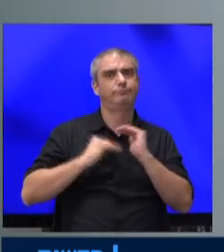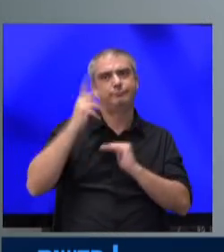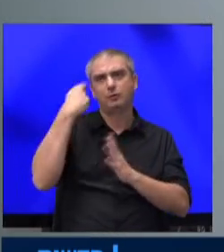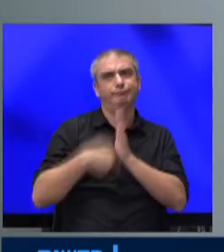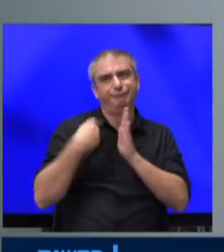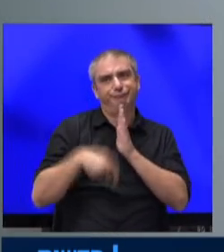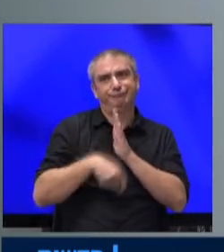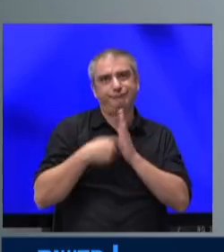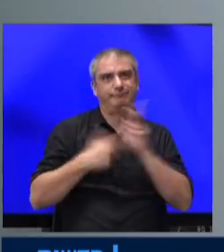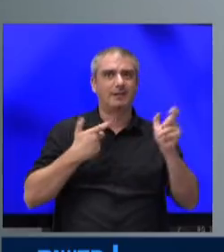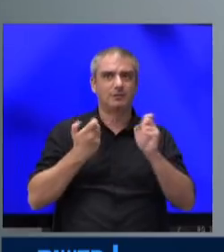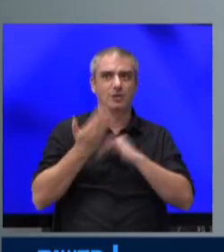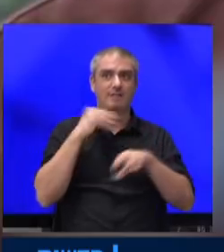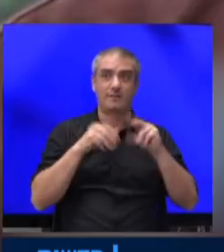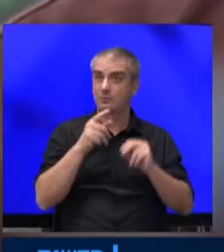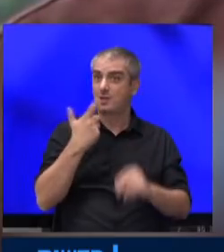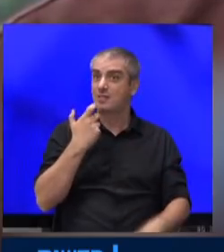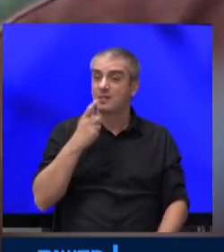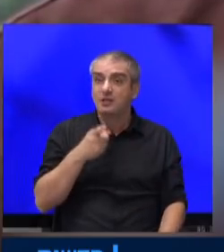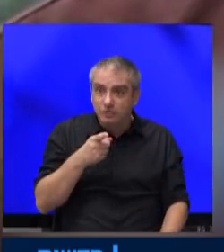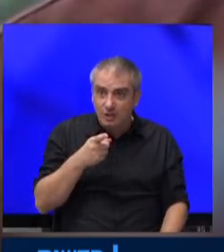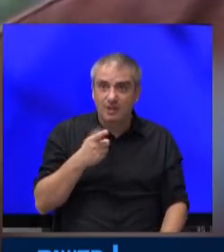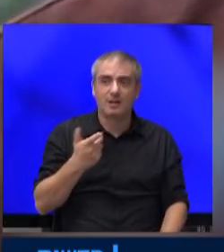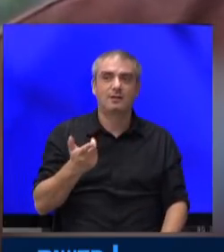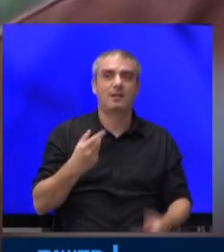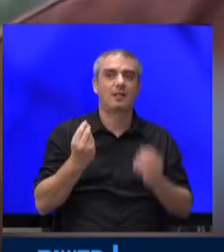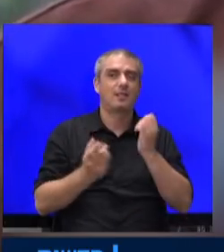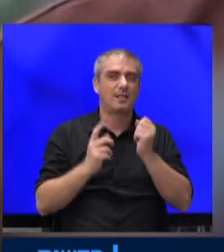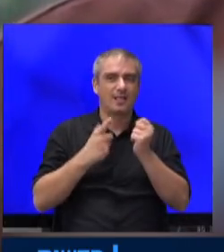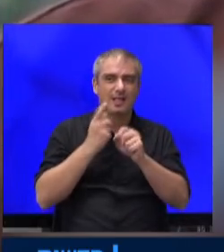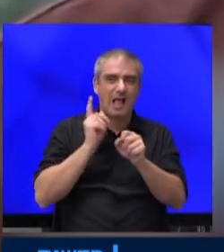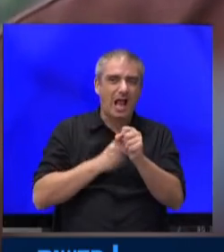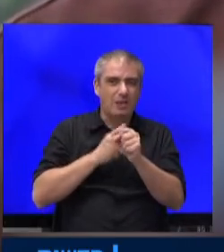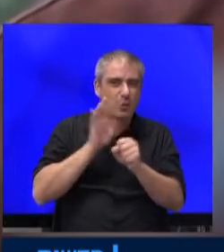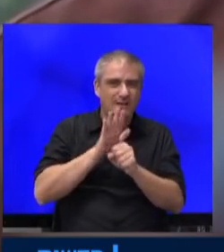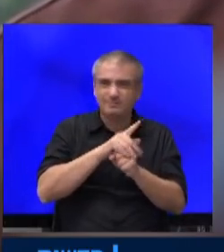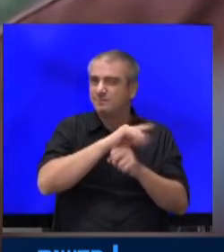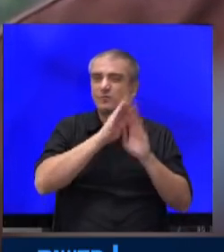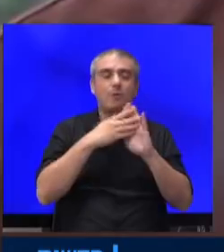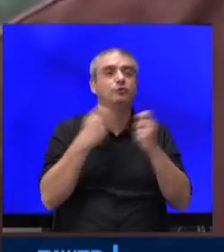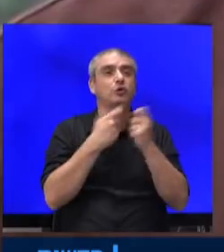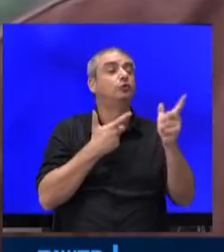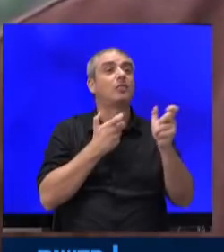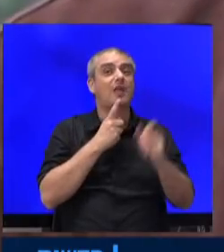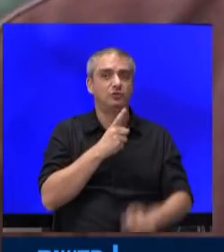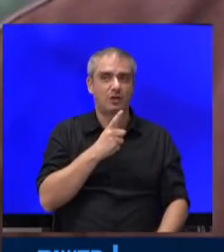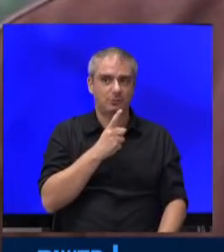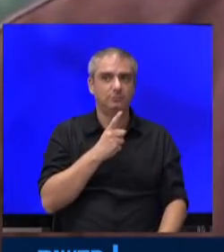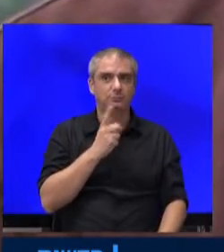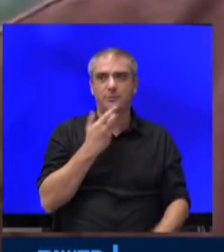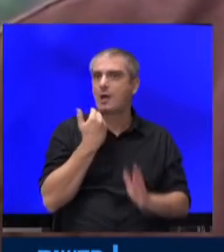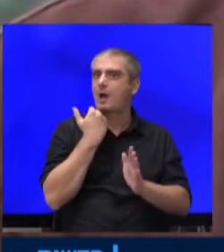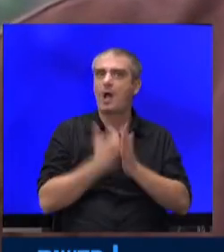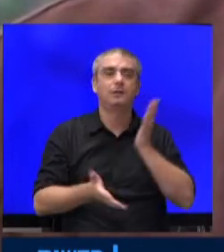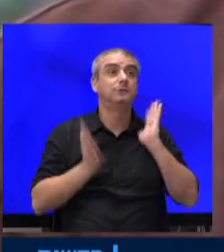It's firearms, ammunition, pretty much anything associated with a firearm has been extremely hard